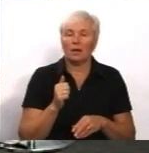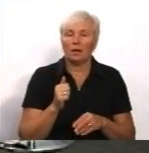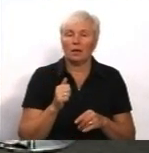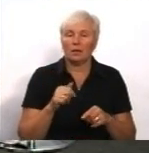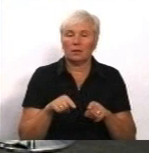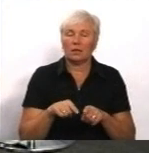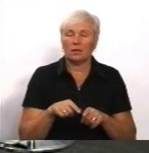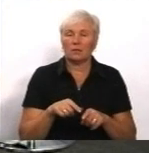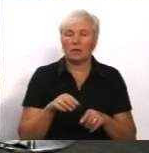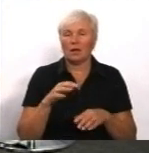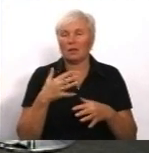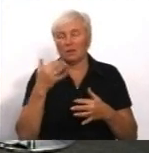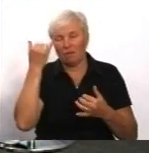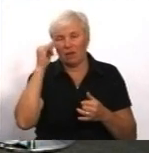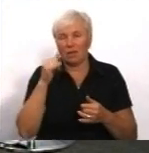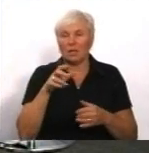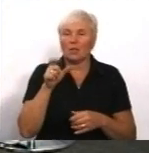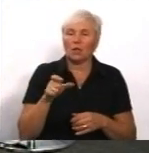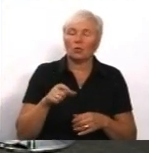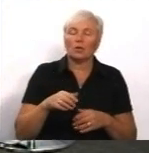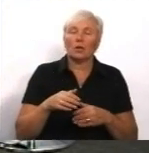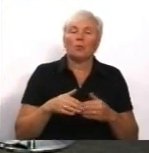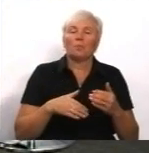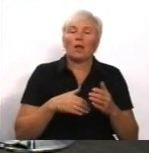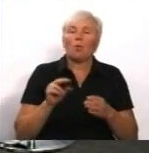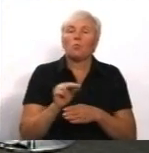Тому профілактикою цього захворювання